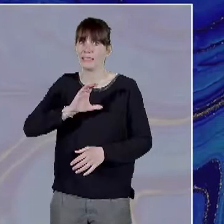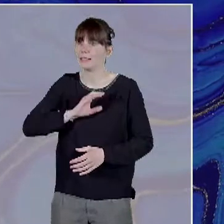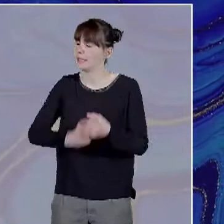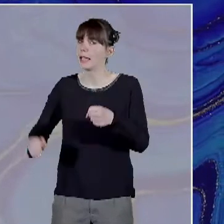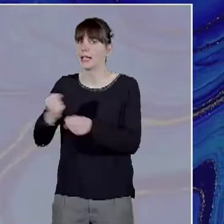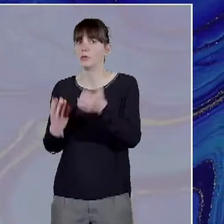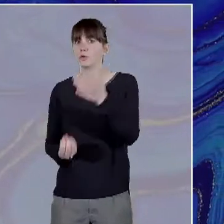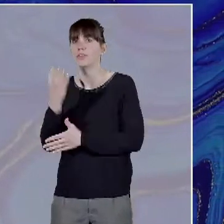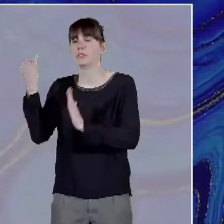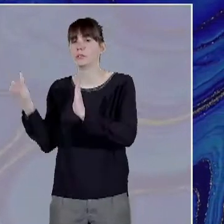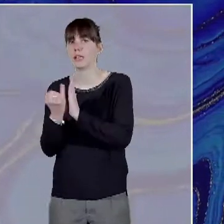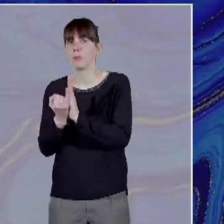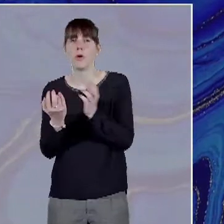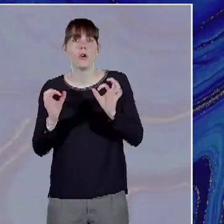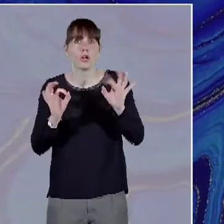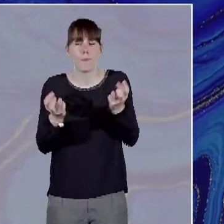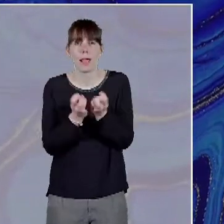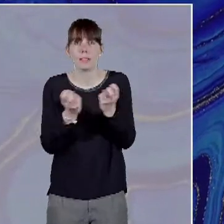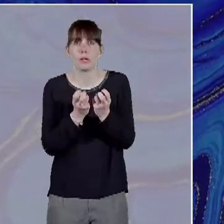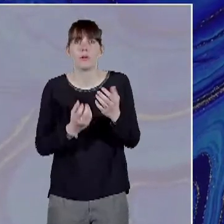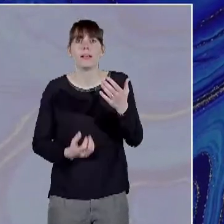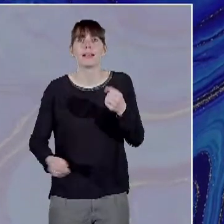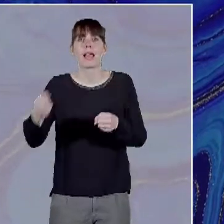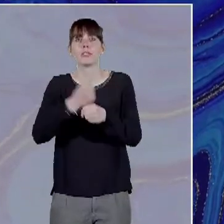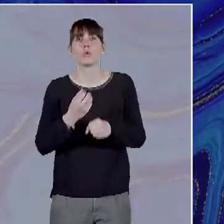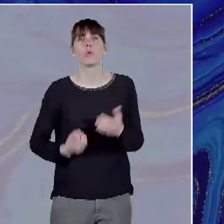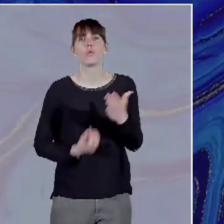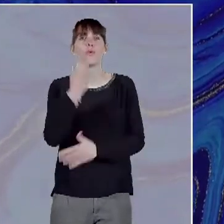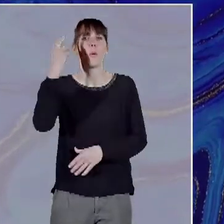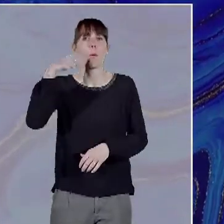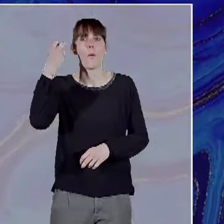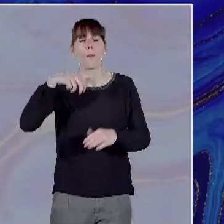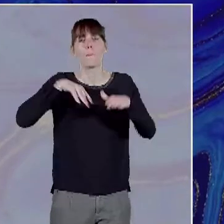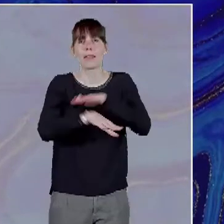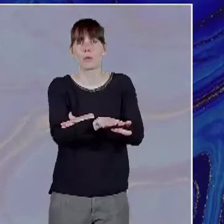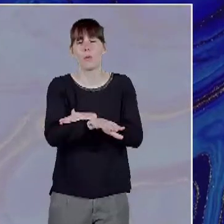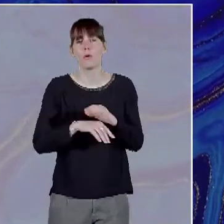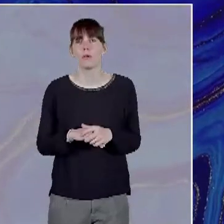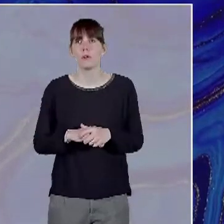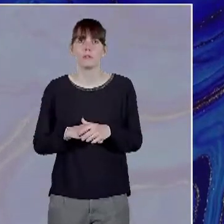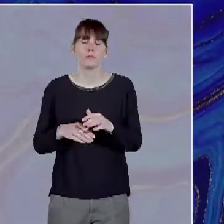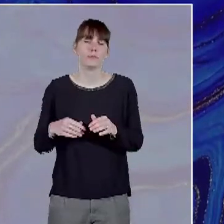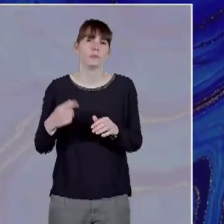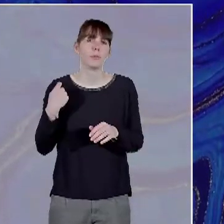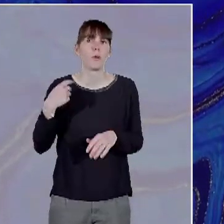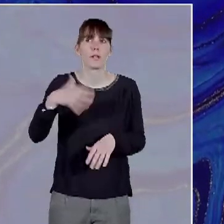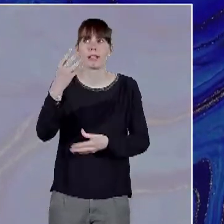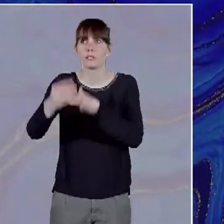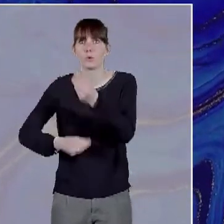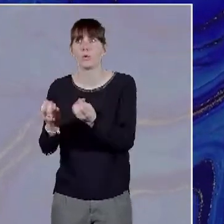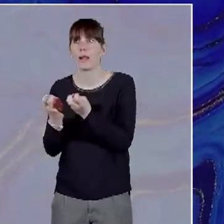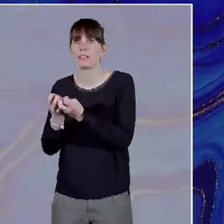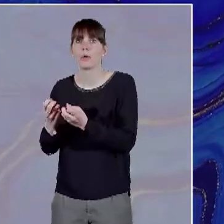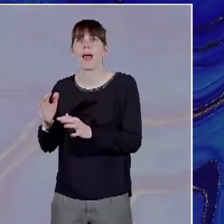pour les énergies photovoltaïques, par exemple, ou l'éolien. Il y a eu des tarifs de rachat garantis qui sont de fait une fiscalité sur la